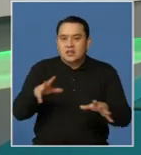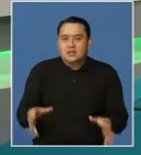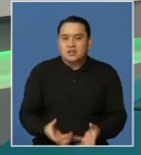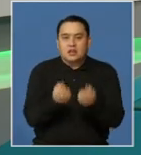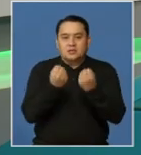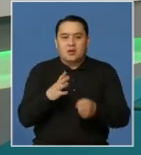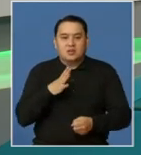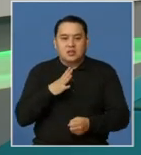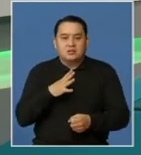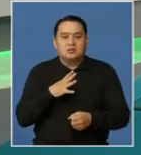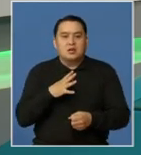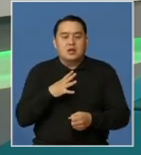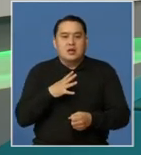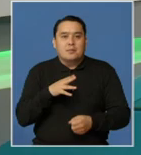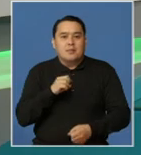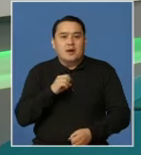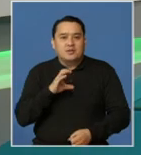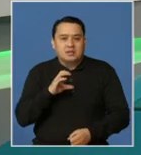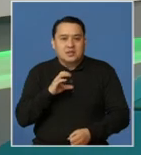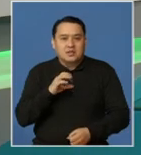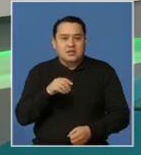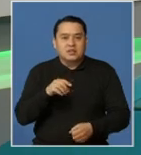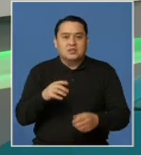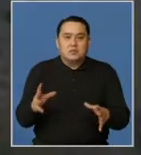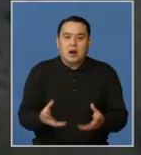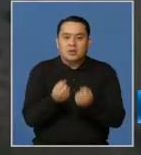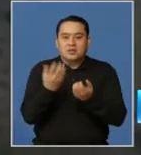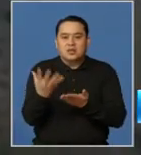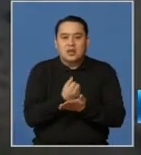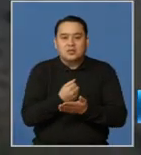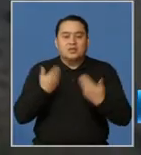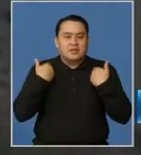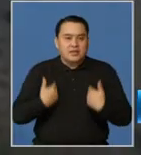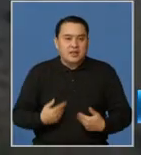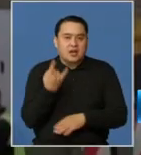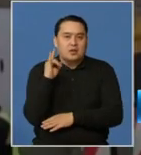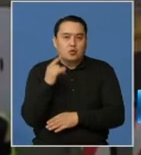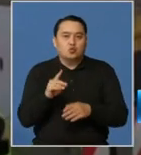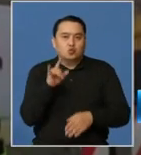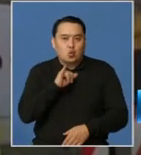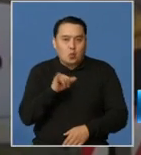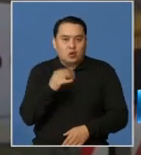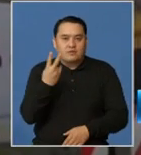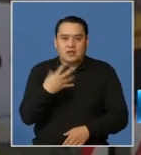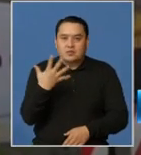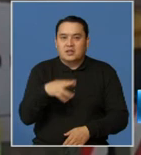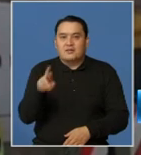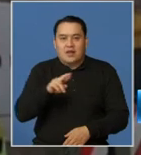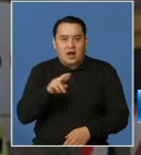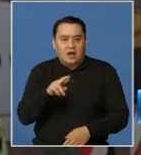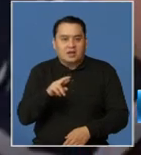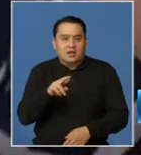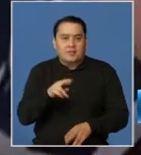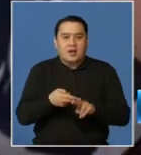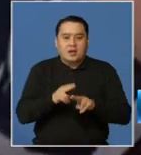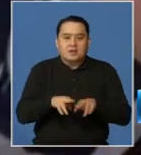сообщает РИА Новости со ссылкой на Пейс. По данным издания, спасатели обнаружили тело ребенка в субботу, 25 января, около часа